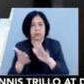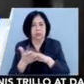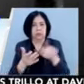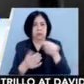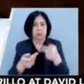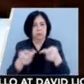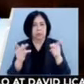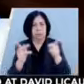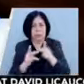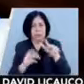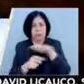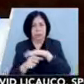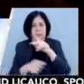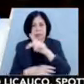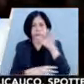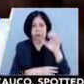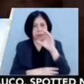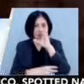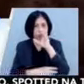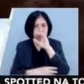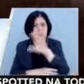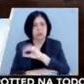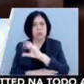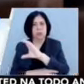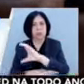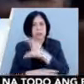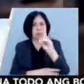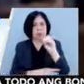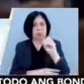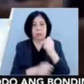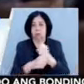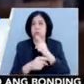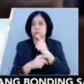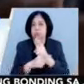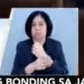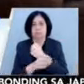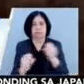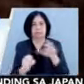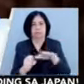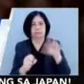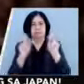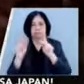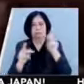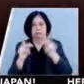sa Pasay, Cebu at Cagayan de Oro para matiyak ang kaligtasan ng publiko. Para sa